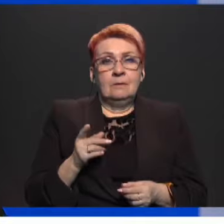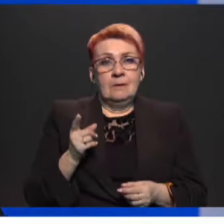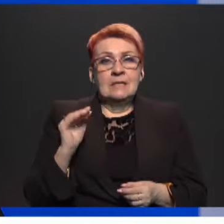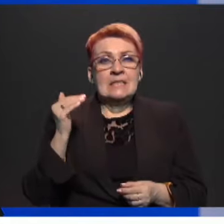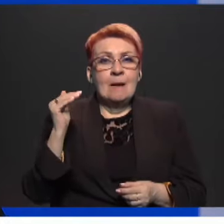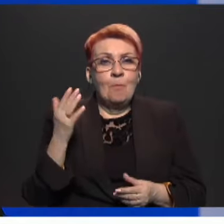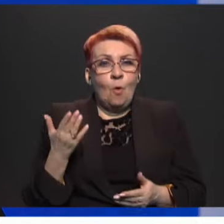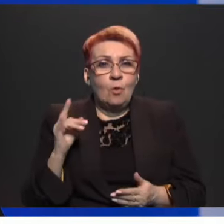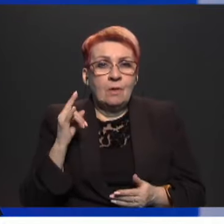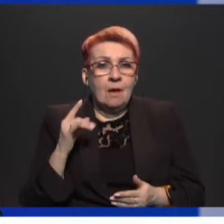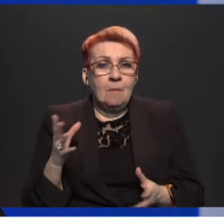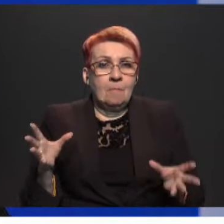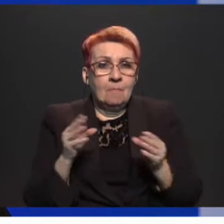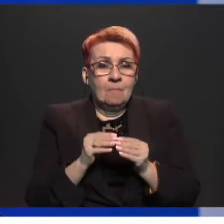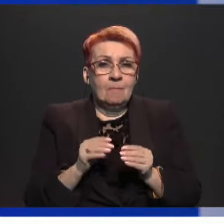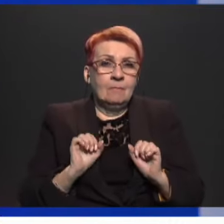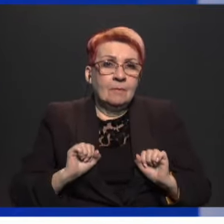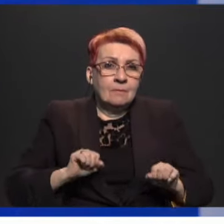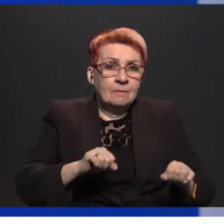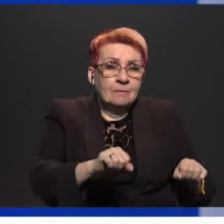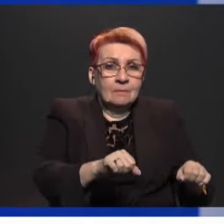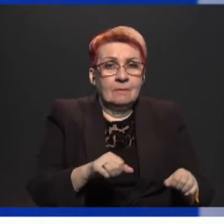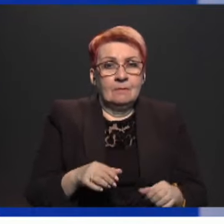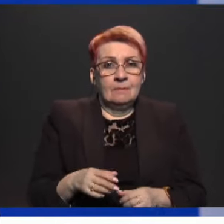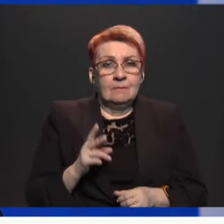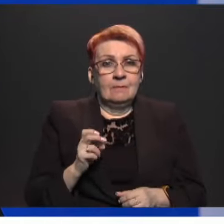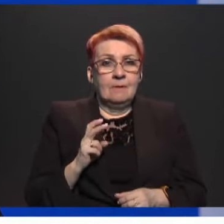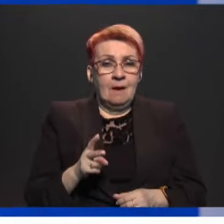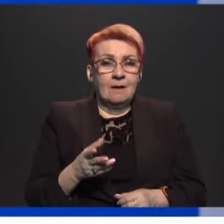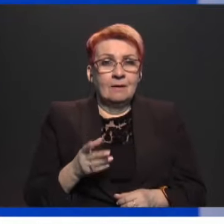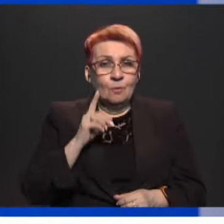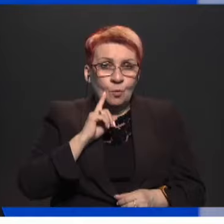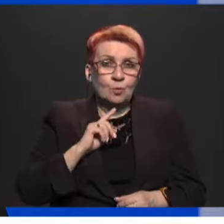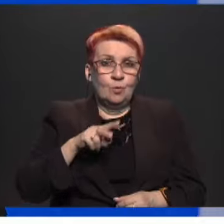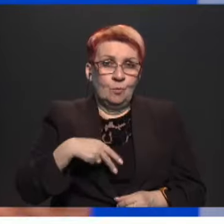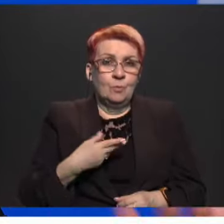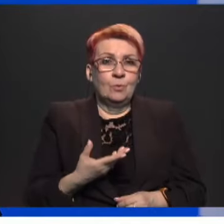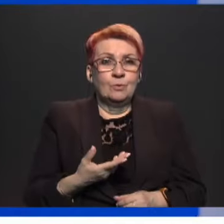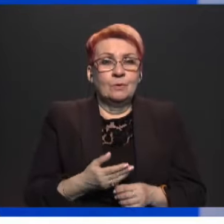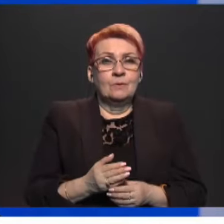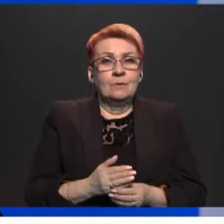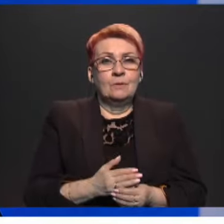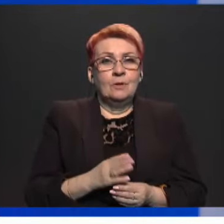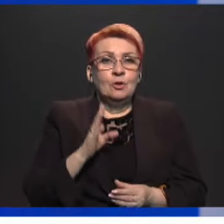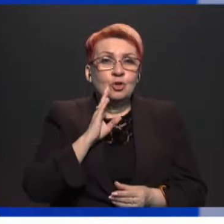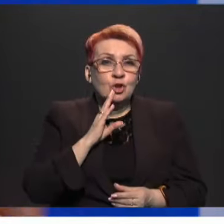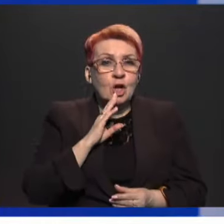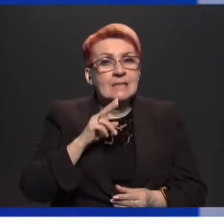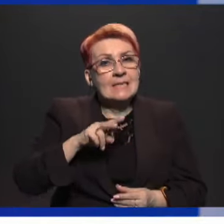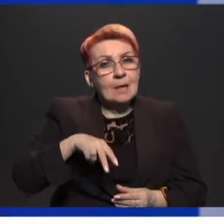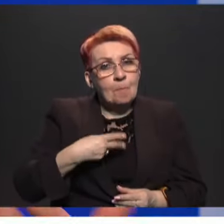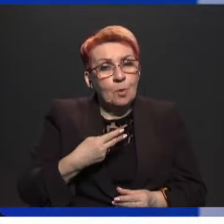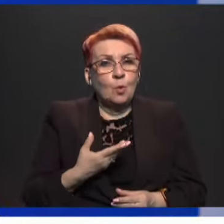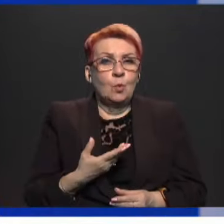тягостные. Я думаю, что в таких вот особых моментах, в общем-то, уместно женщине носить женские брюки